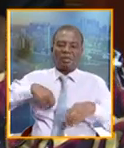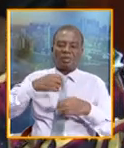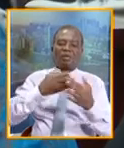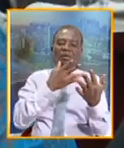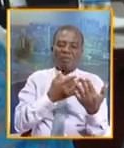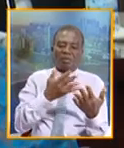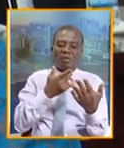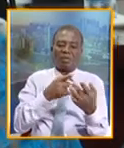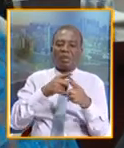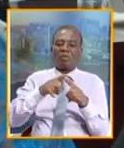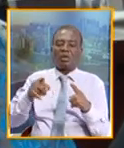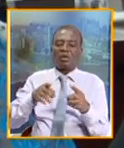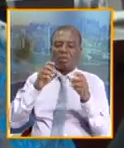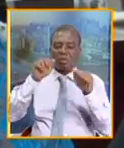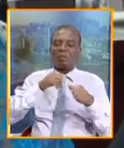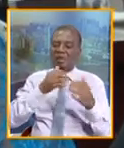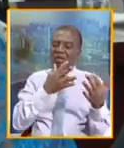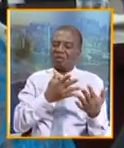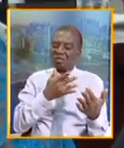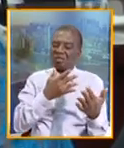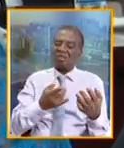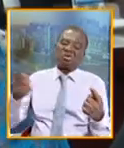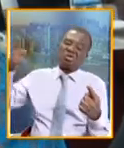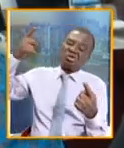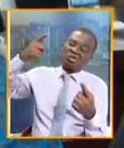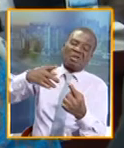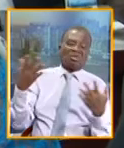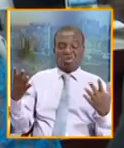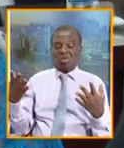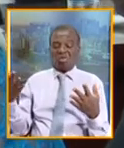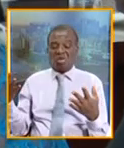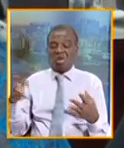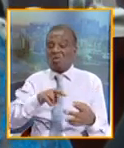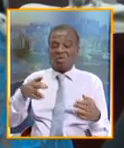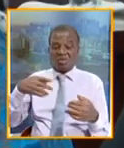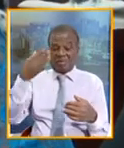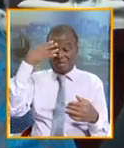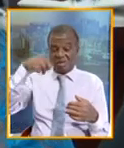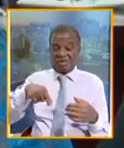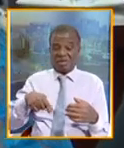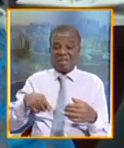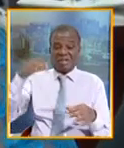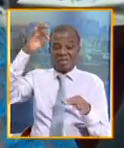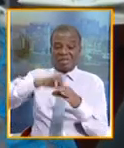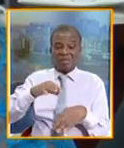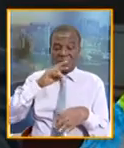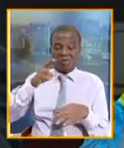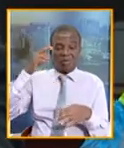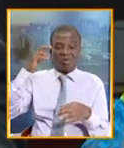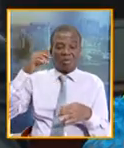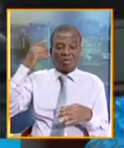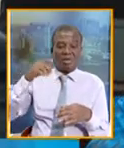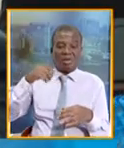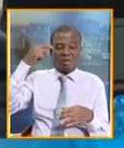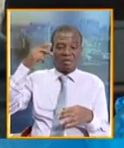attendre. Mais on ne peut pas attendre indéfiniment. Vous savez que les élections sont pour bientôt en octobre. Il